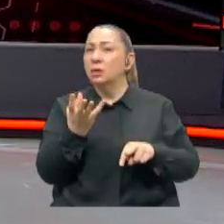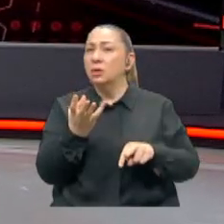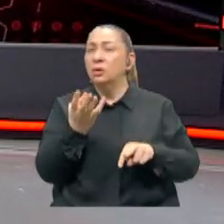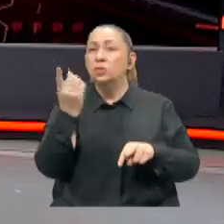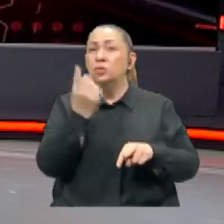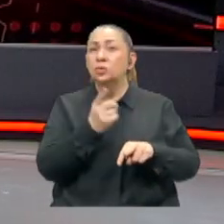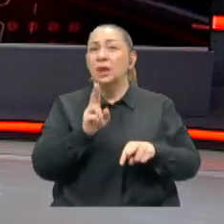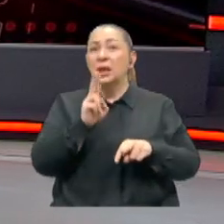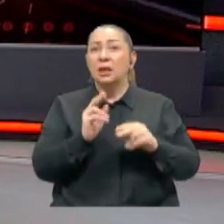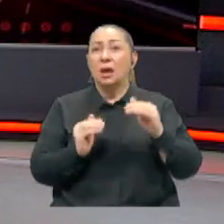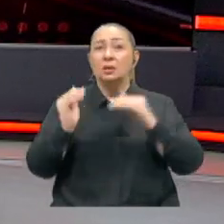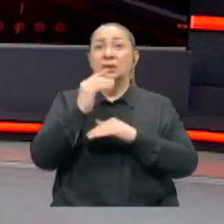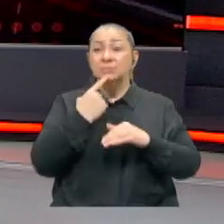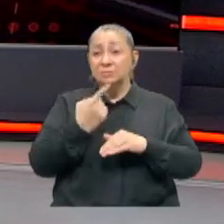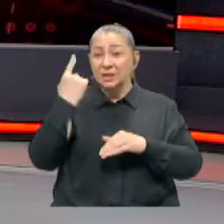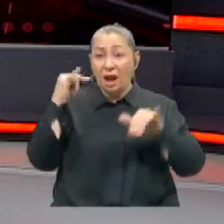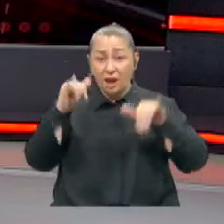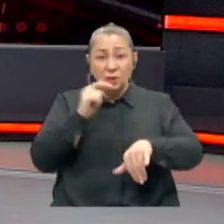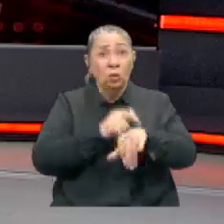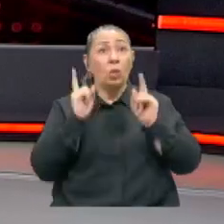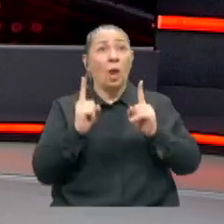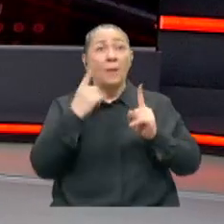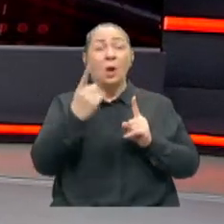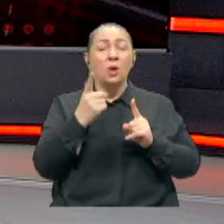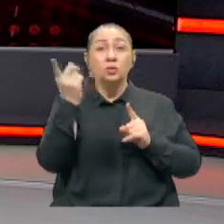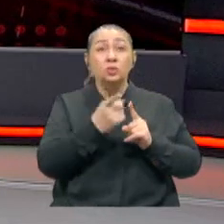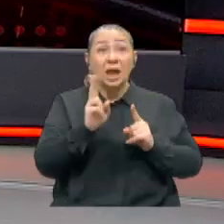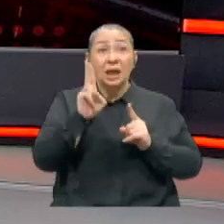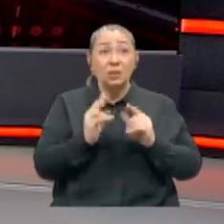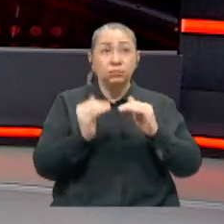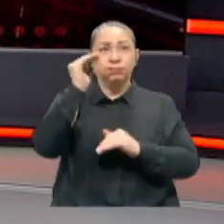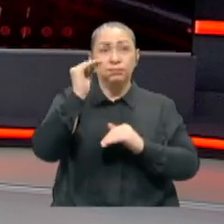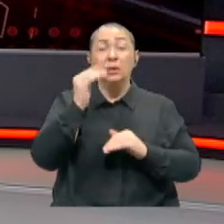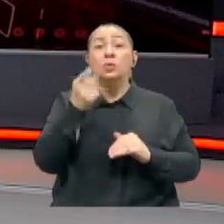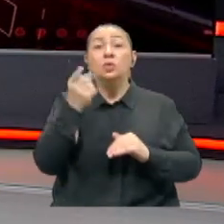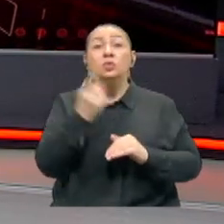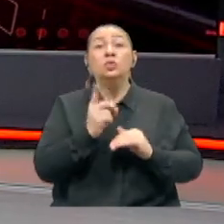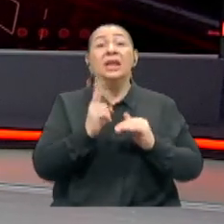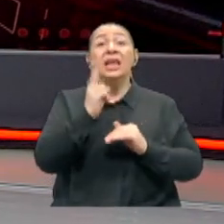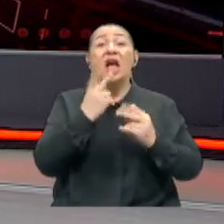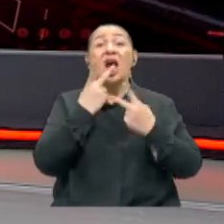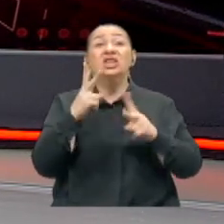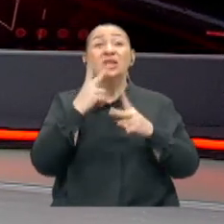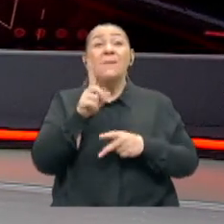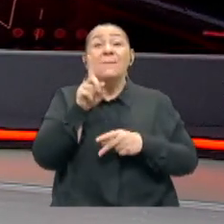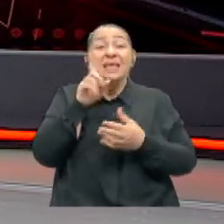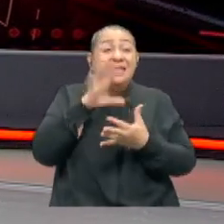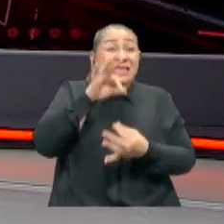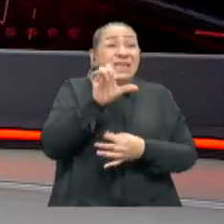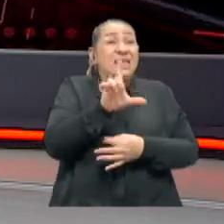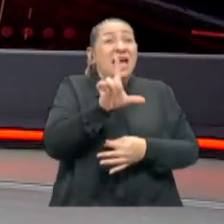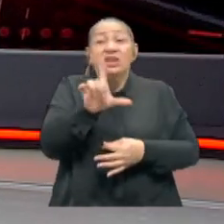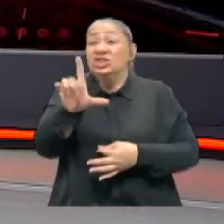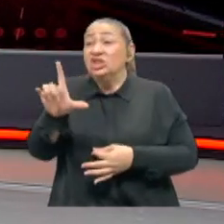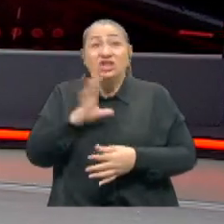yüzde yedi artı geçen senenin aynı dönemine göre yüzde yedi bu yüzden yediği açıklayacak birilerine ihtiyacımız